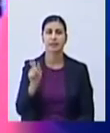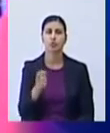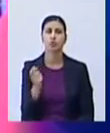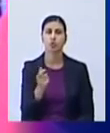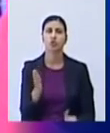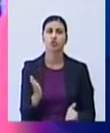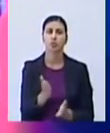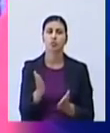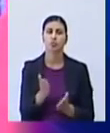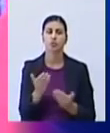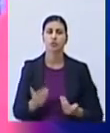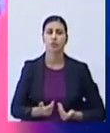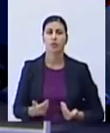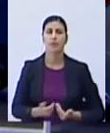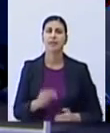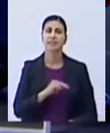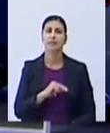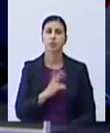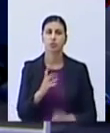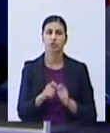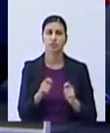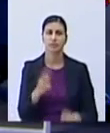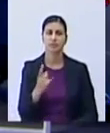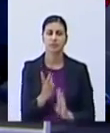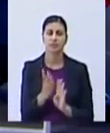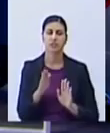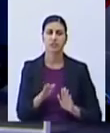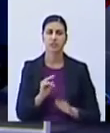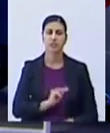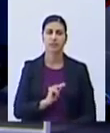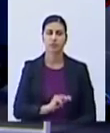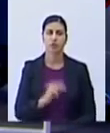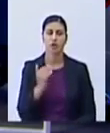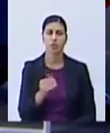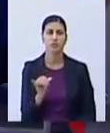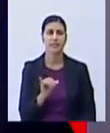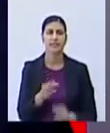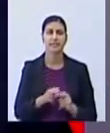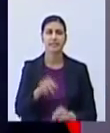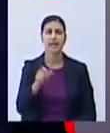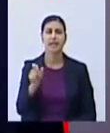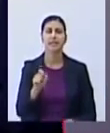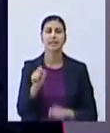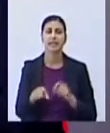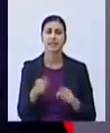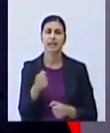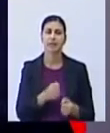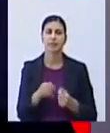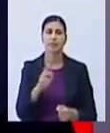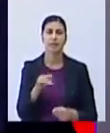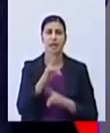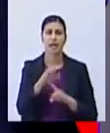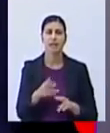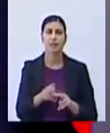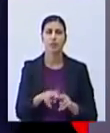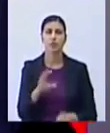მაინც შეუმსუბუქდებათ ცხოვრება. სამსახურები უნდა შეიქმნას პირველ რიგში სახელმწიფოში, სამუშაო ადგილები, სადაც ეს ხალხი დასაქმდება და აღარ იქნება